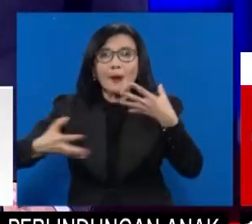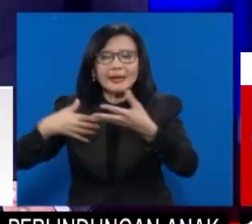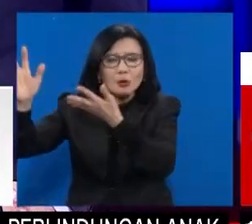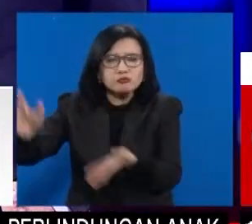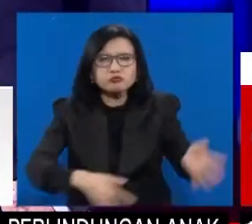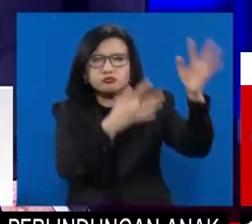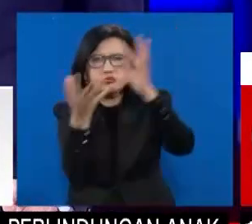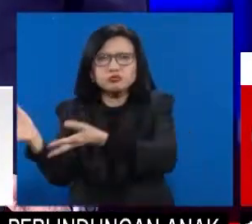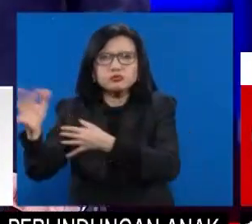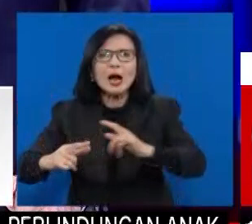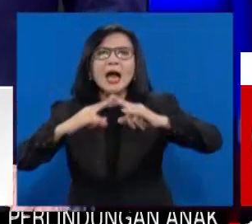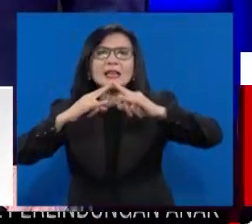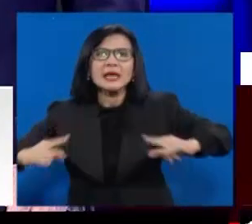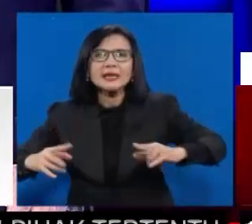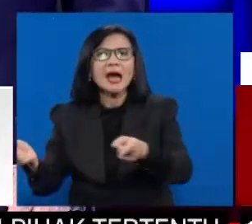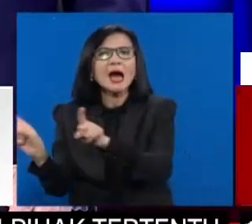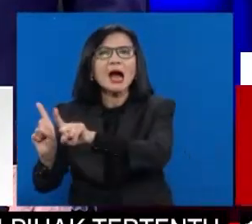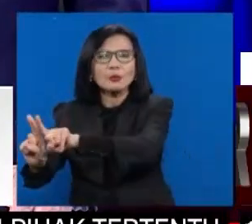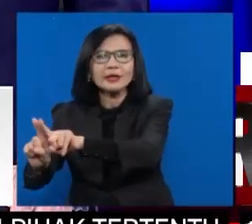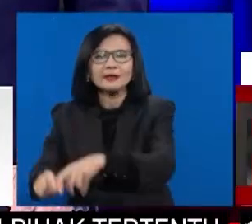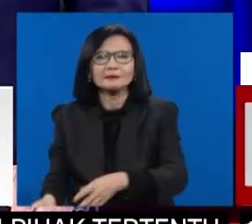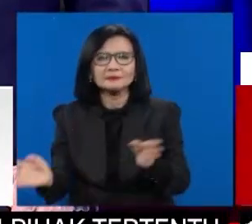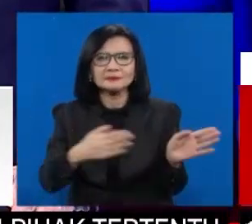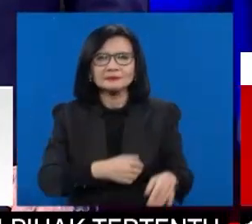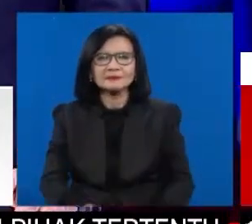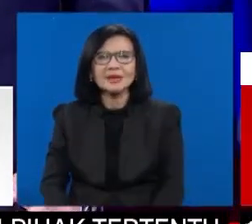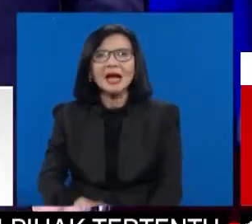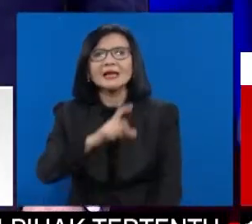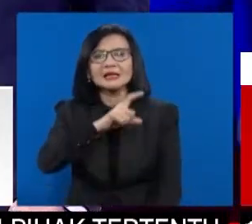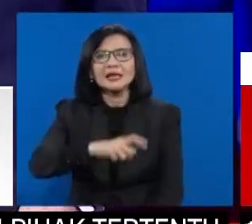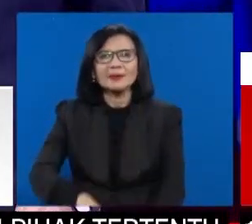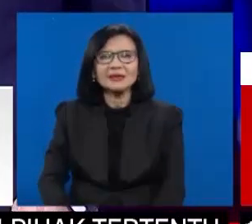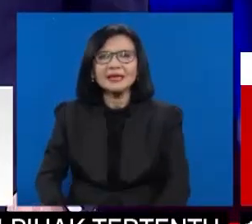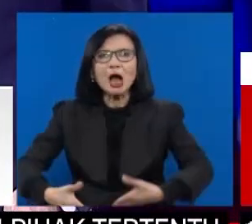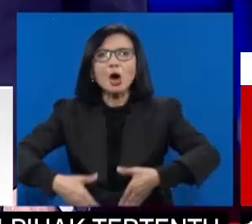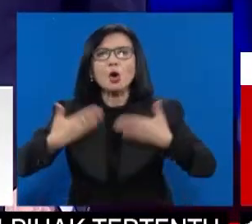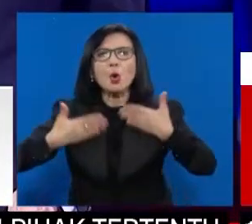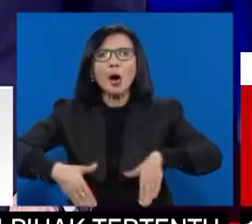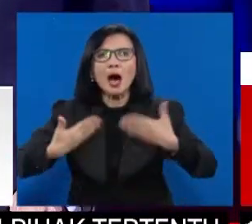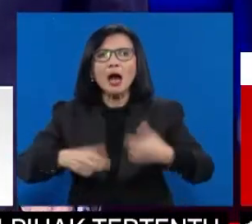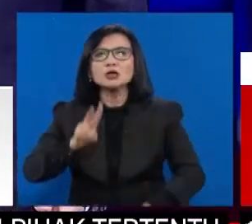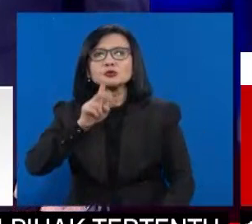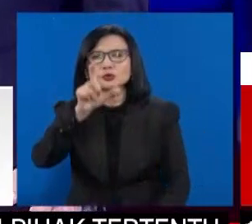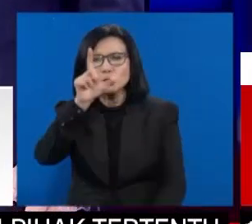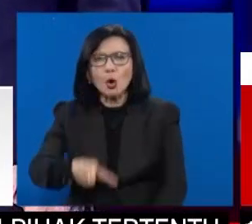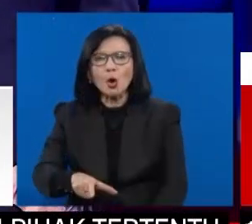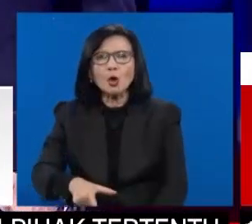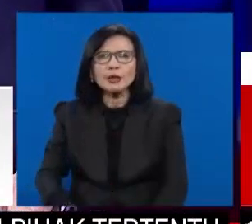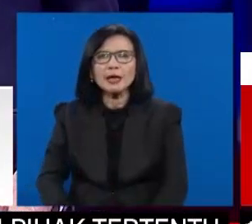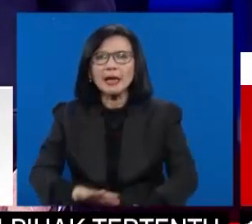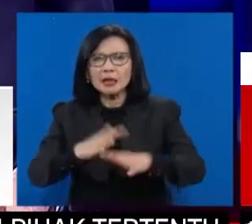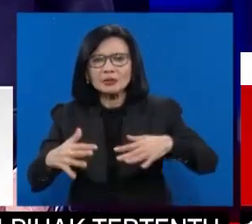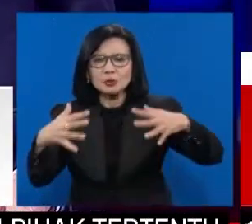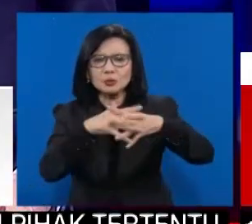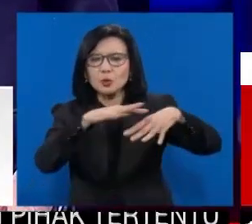kencang menerjang tenda pernikahan. Di Kecamatan Parangloe, Goa, Sulawesi Selatan, 7 orang tewas akibat tertimbun tanah